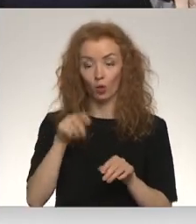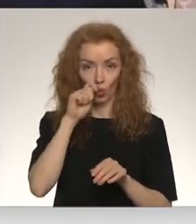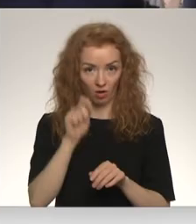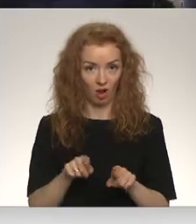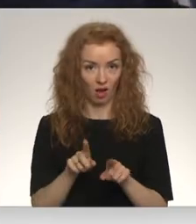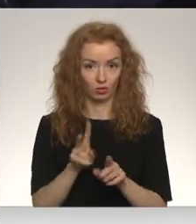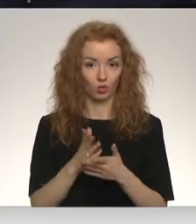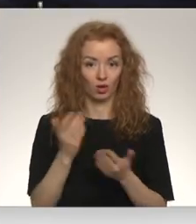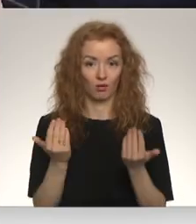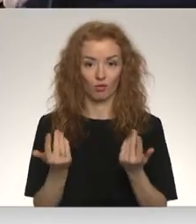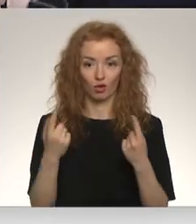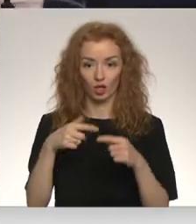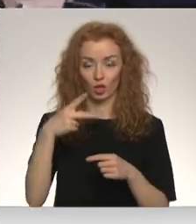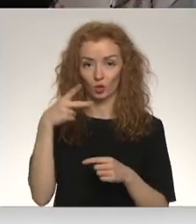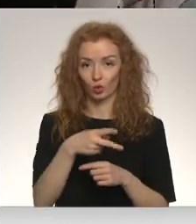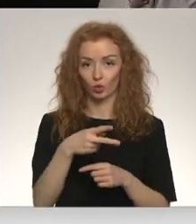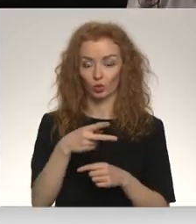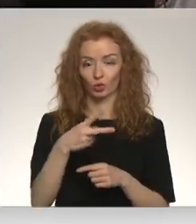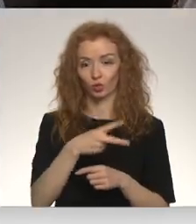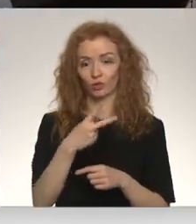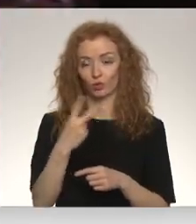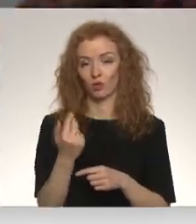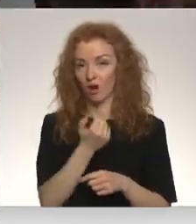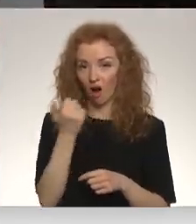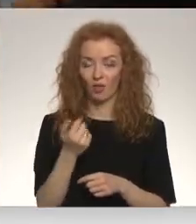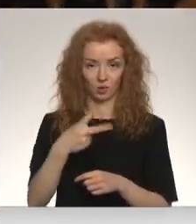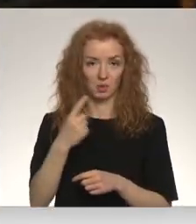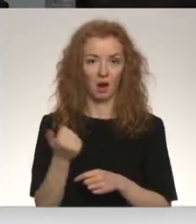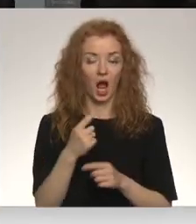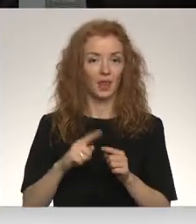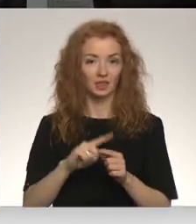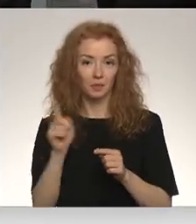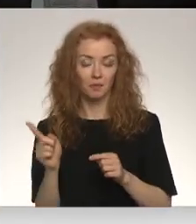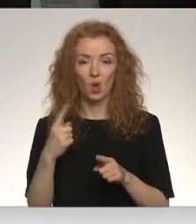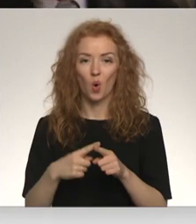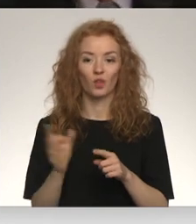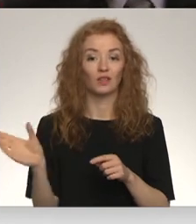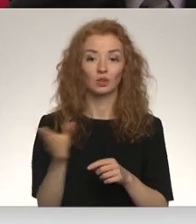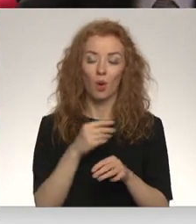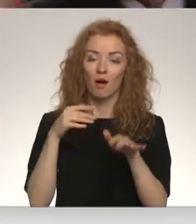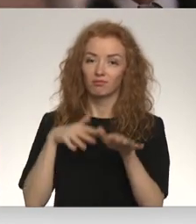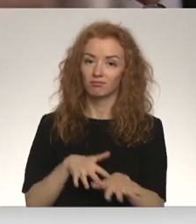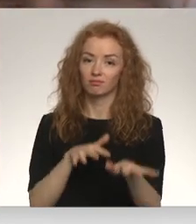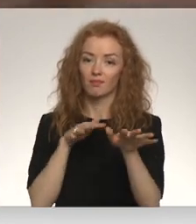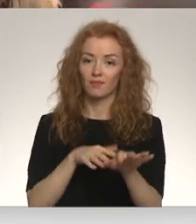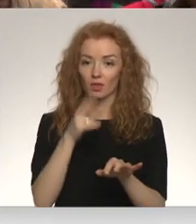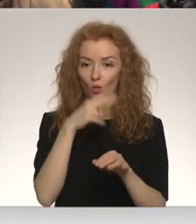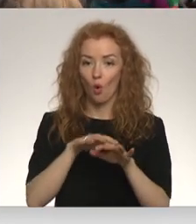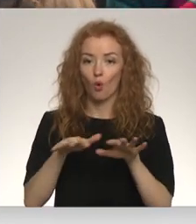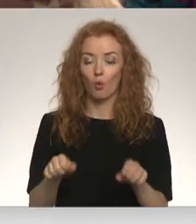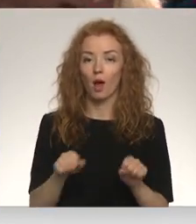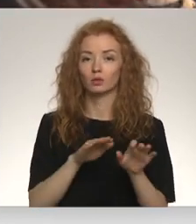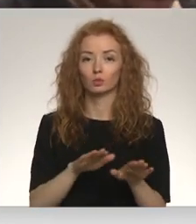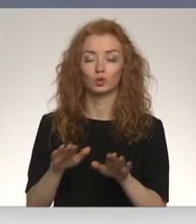šobrīd 21. Gadsimtā un nav prātam aptverams. Viņi visi kopā devās gājienā no okupācijas muzeja